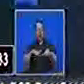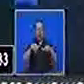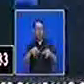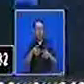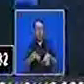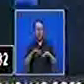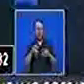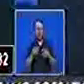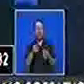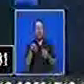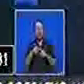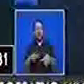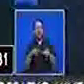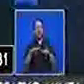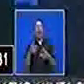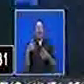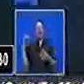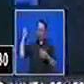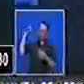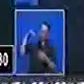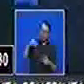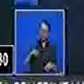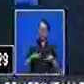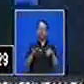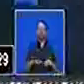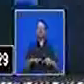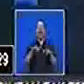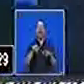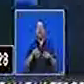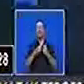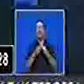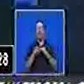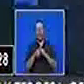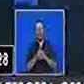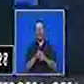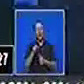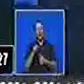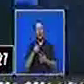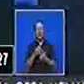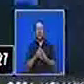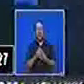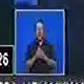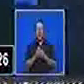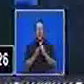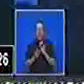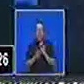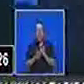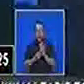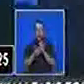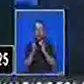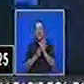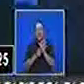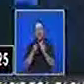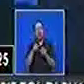cara menengok satu pendekatan terpadu dari hulu sampai ke hilir. Dan dengan itu